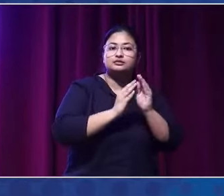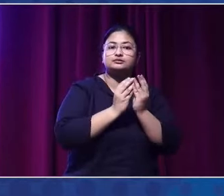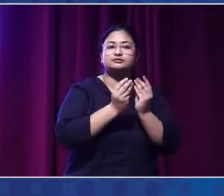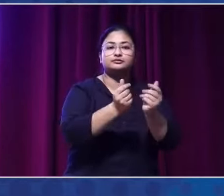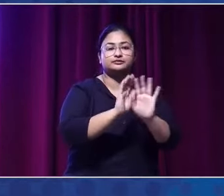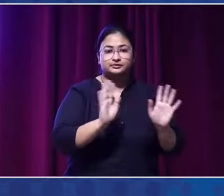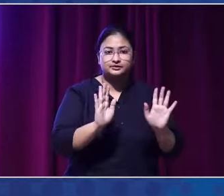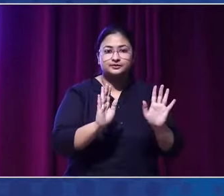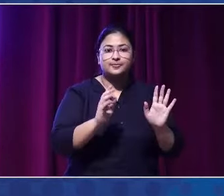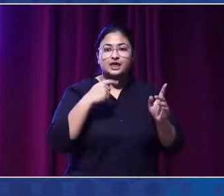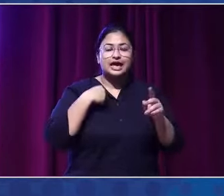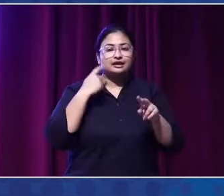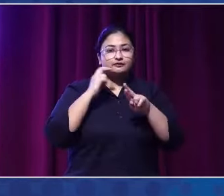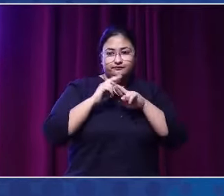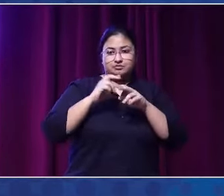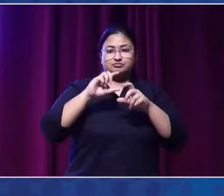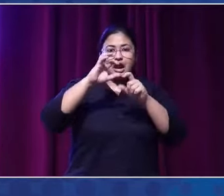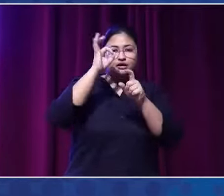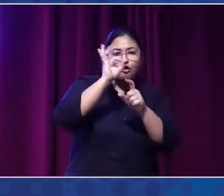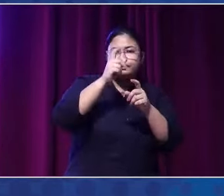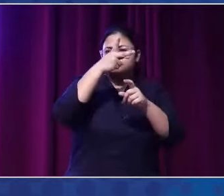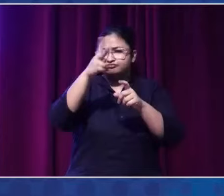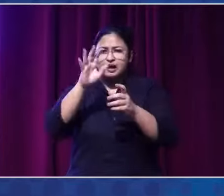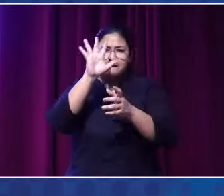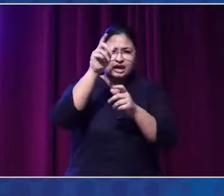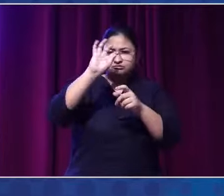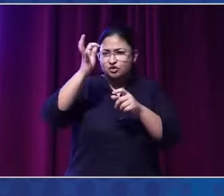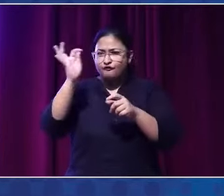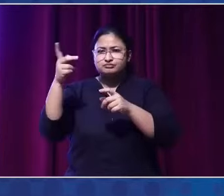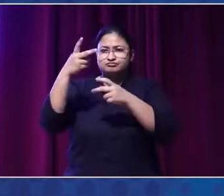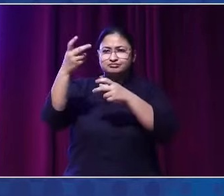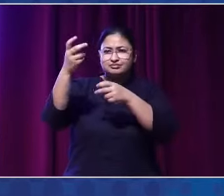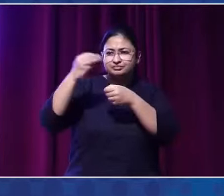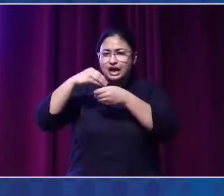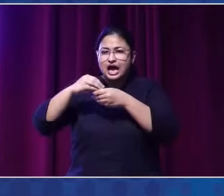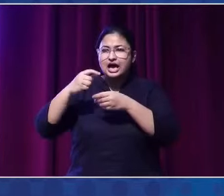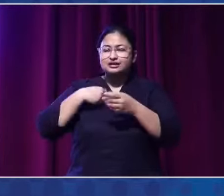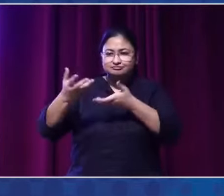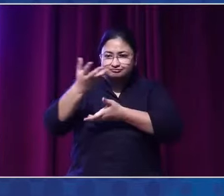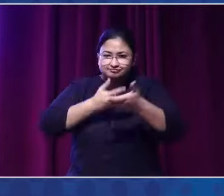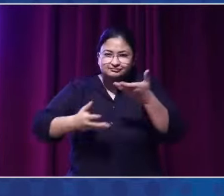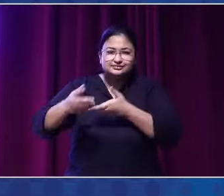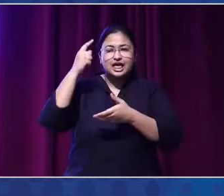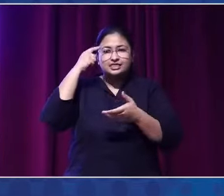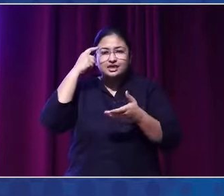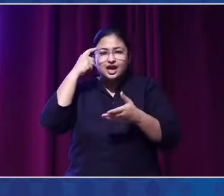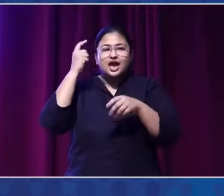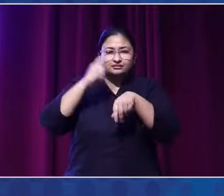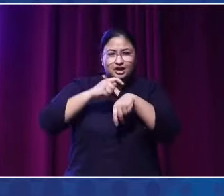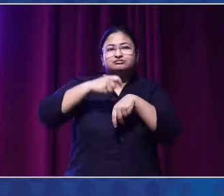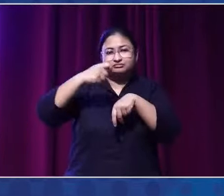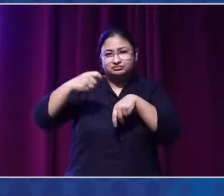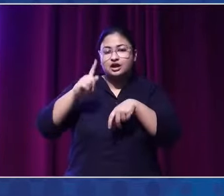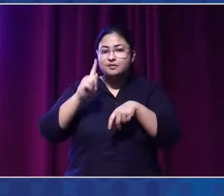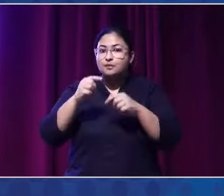किसी डिफरेंट ऑफिस से आके मिलके बैठे हैं तो कितनी भी ट्रेनिंग कर लें तो आप समझ सकते हैं कि कितनी देर लगाएंगे एक काम को करने में। और ये